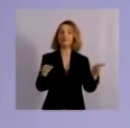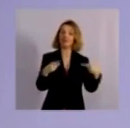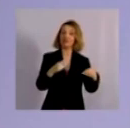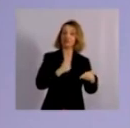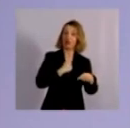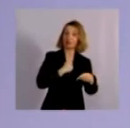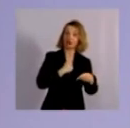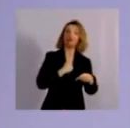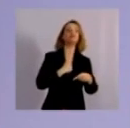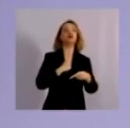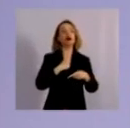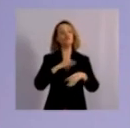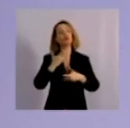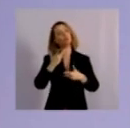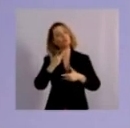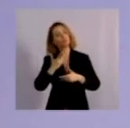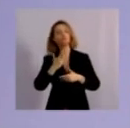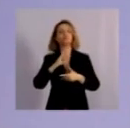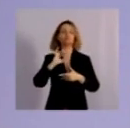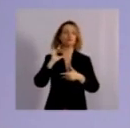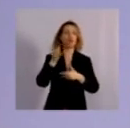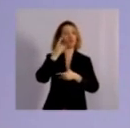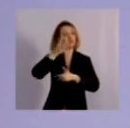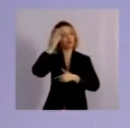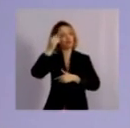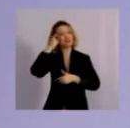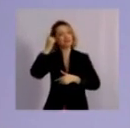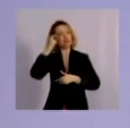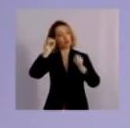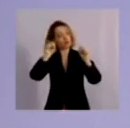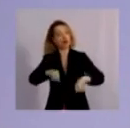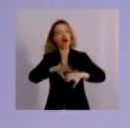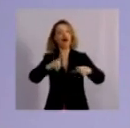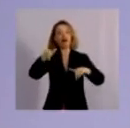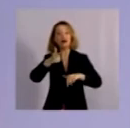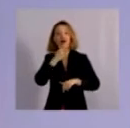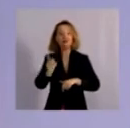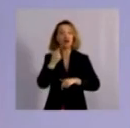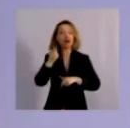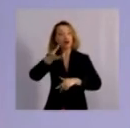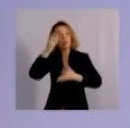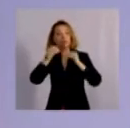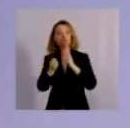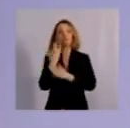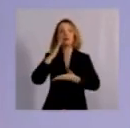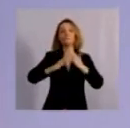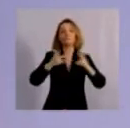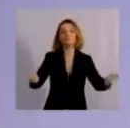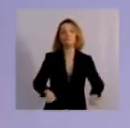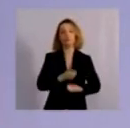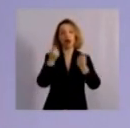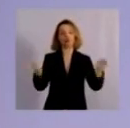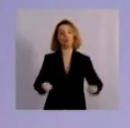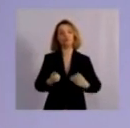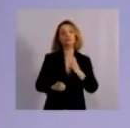να ξεμαθαίνουν αυτά τα οποία ήδη έχουν μάθει και να μαθαίνουν καινούργια πράγματα, καινούργιες εκπαιδευτικές πρακτικές, καινούργιες εμπειρίες, κάτι το οποίο